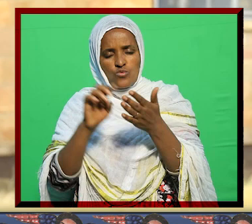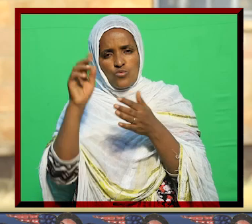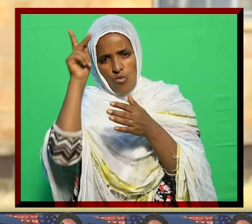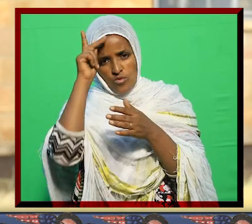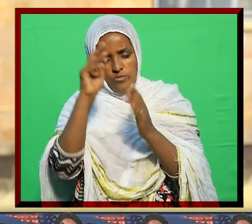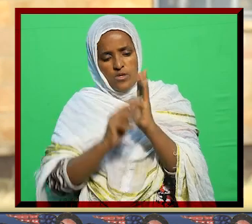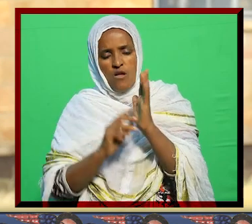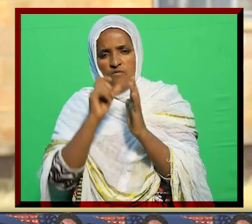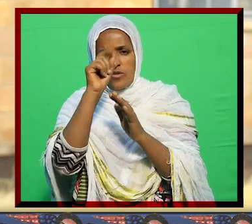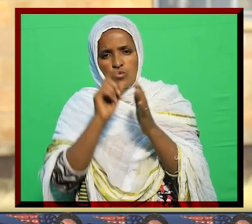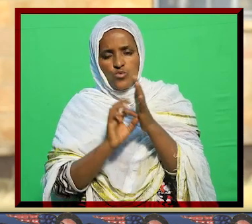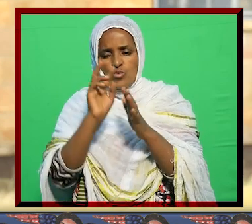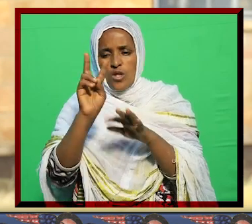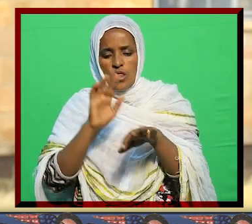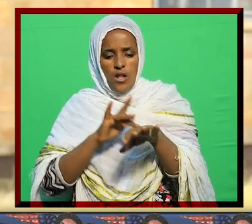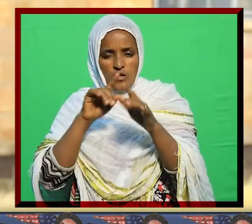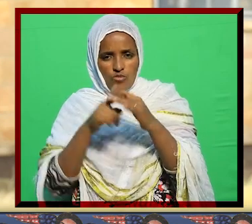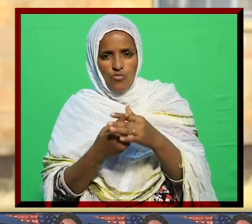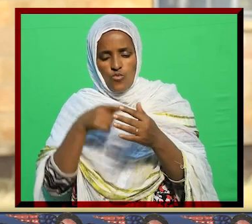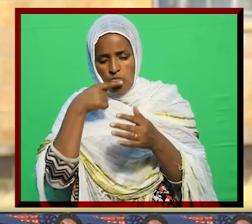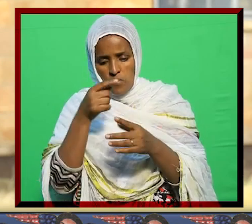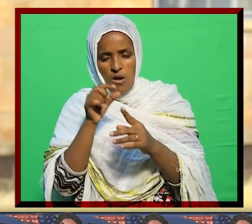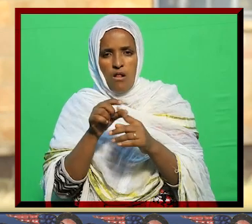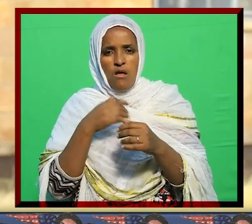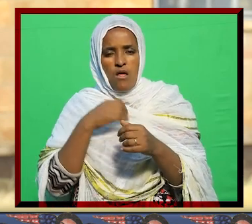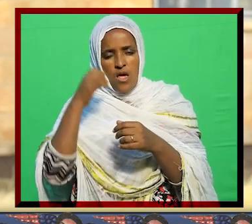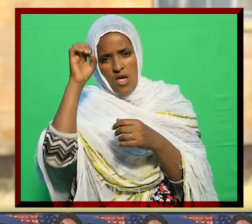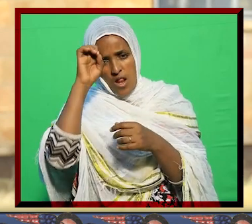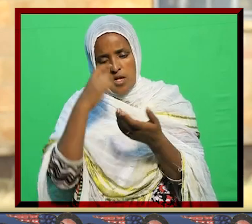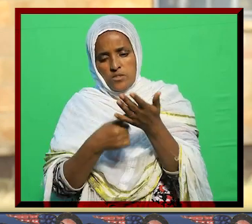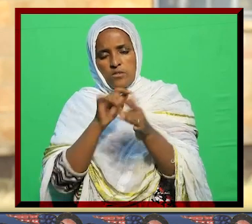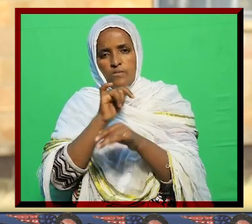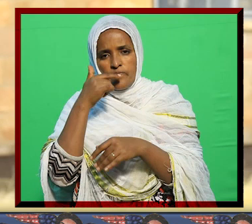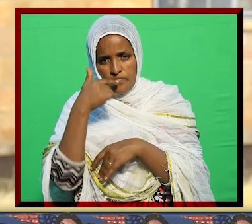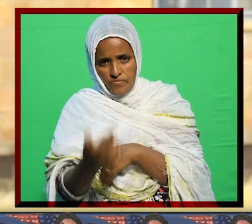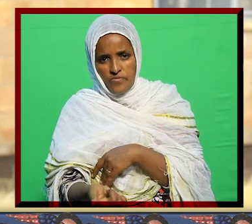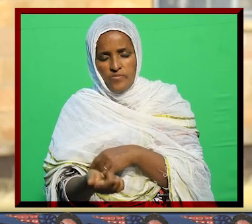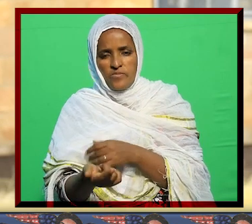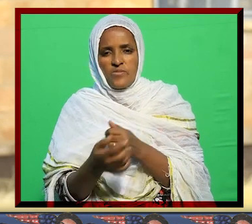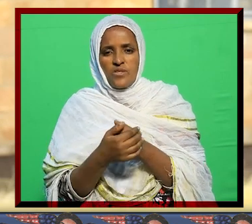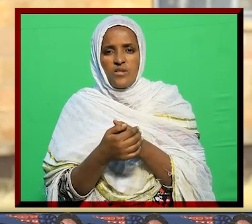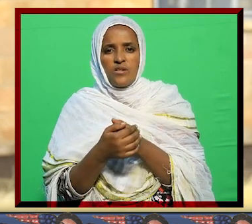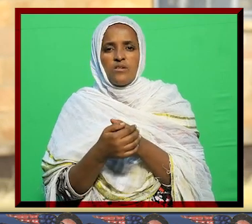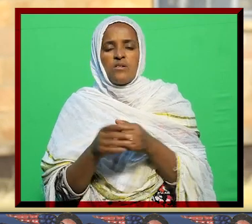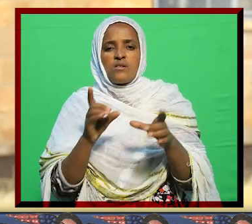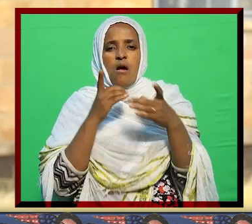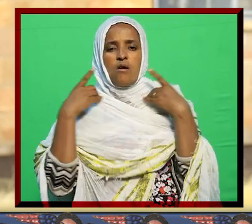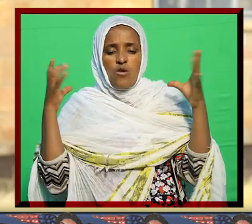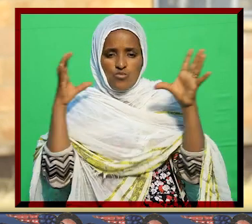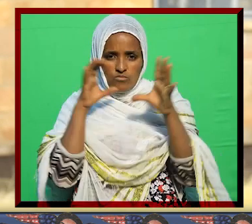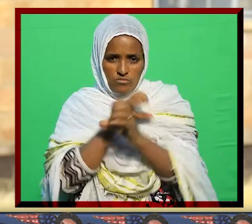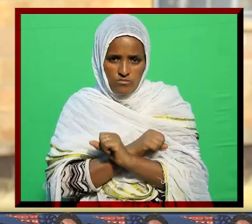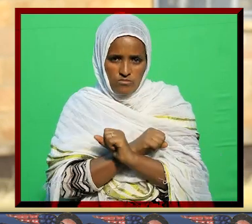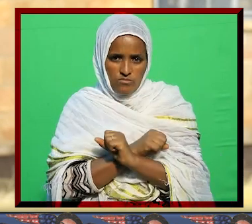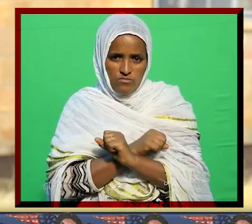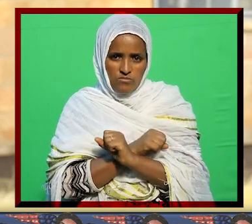ምዕራፍ 11 ከቁጥር 2 ጀምሮ የሚናገረው ቃል አለ ኤልያስ እንዲህ ብሎ ተናገረ ዋ ነበይት ይተርኩ ካይናቱ